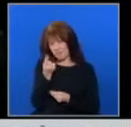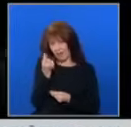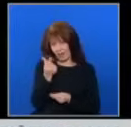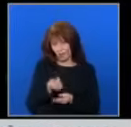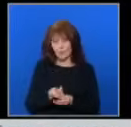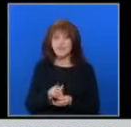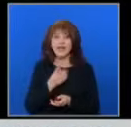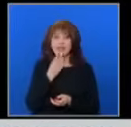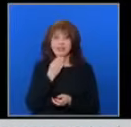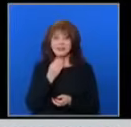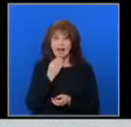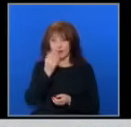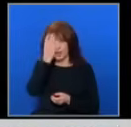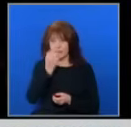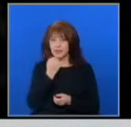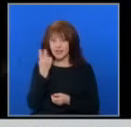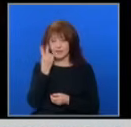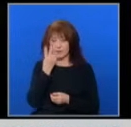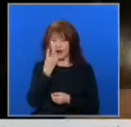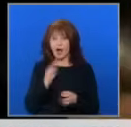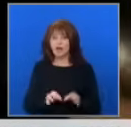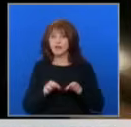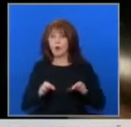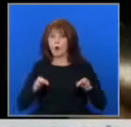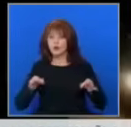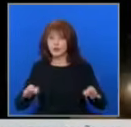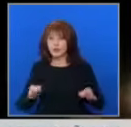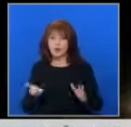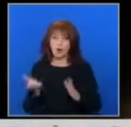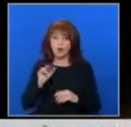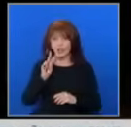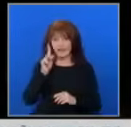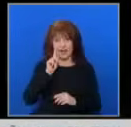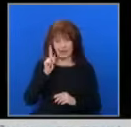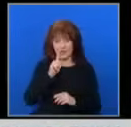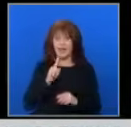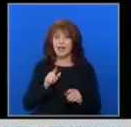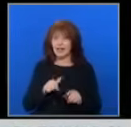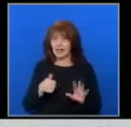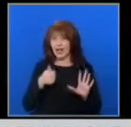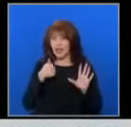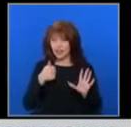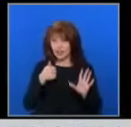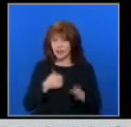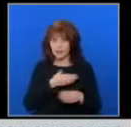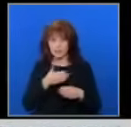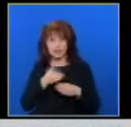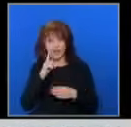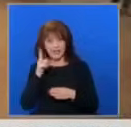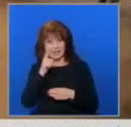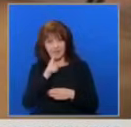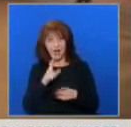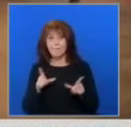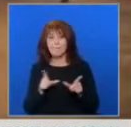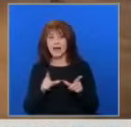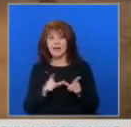обаче Израел и Хамас се споразумяха да удължат временното примирие с още 2 дни. Така, в шестия и за сега последен ден, Мейраф